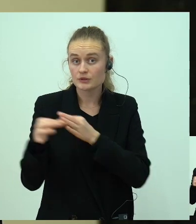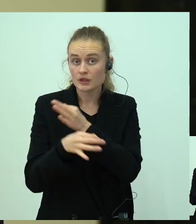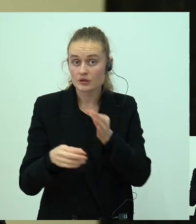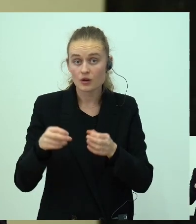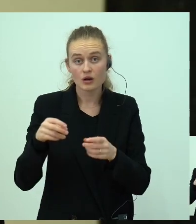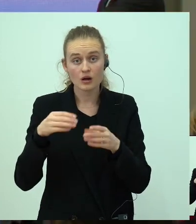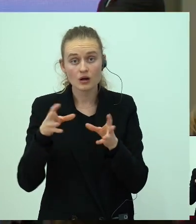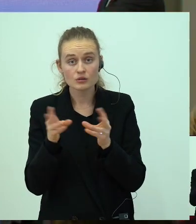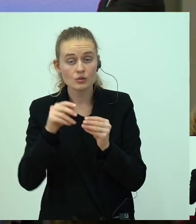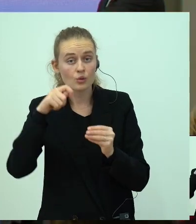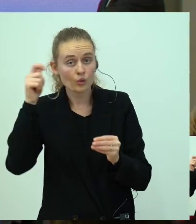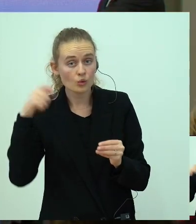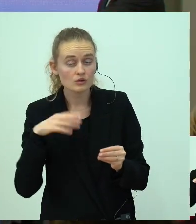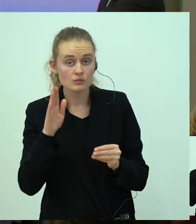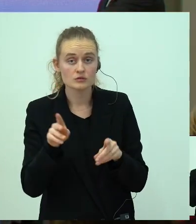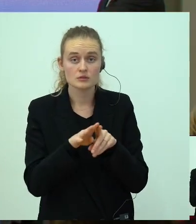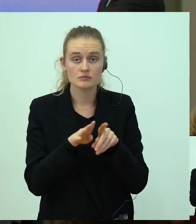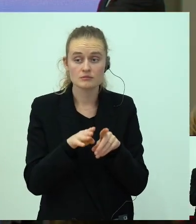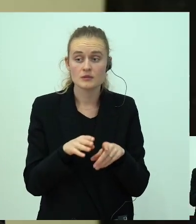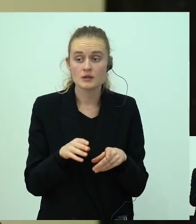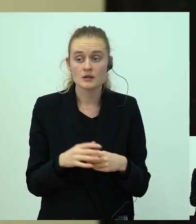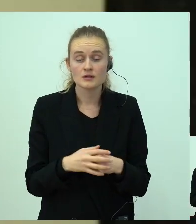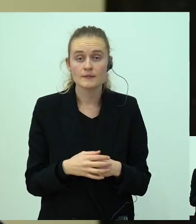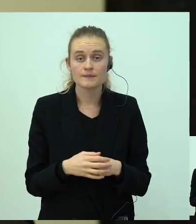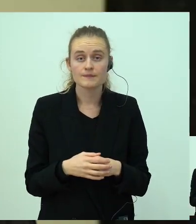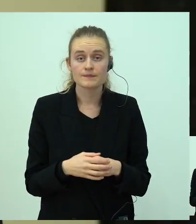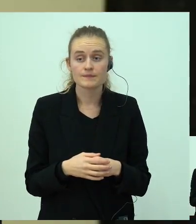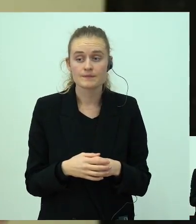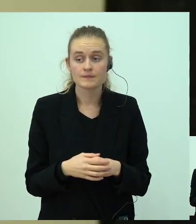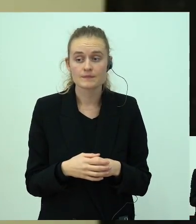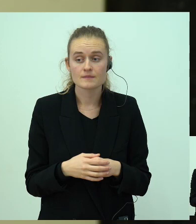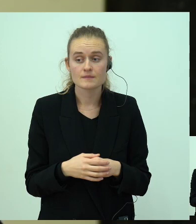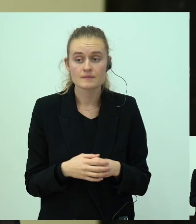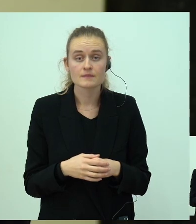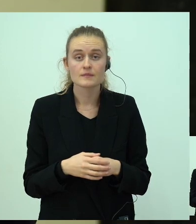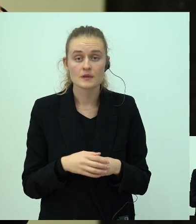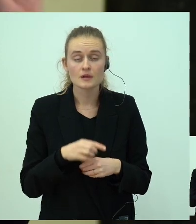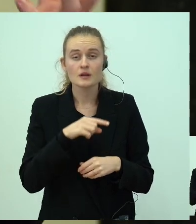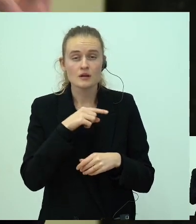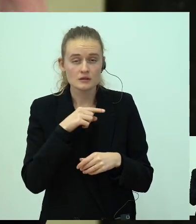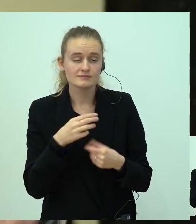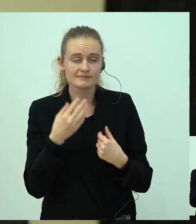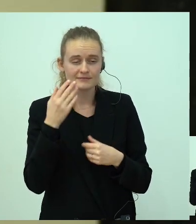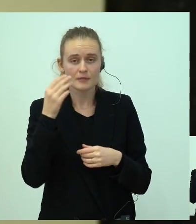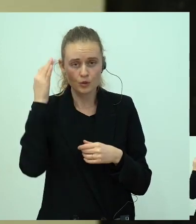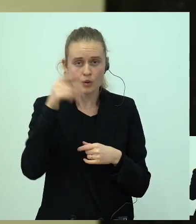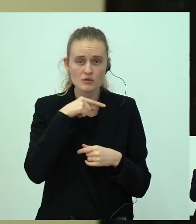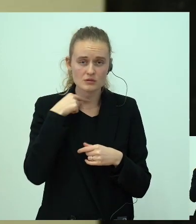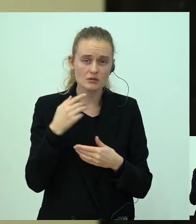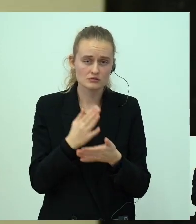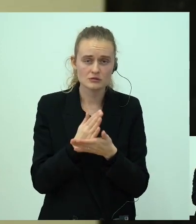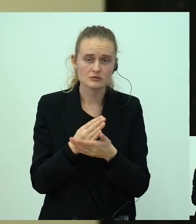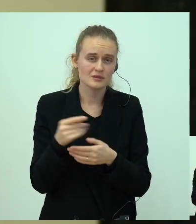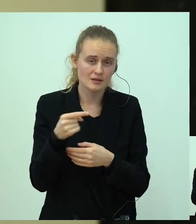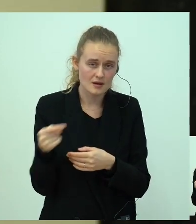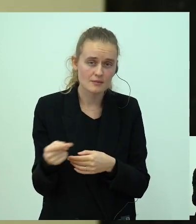taip pat ir Moldova. Egzistuoja daug skepticizmo dėl to. Taip, to skepticizmo yra, Tačiau